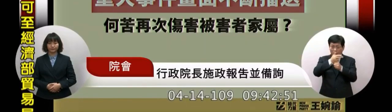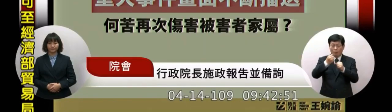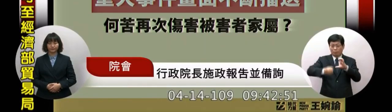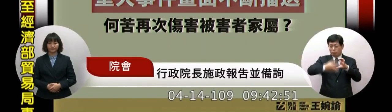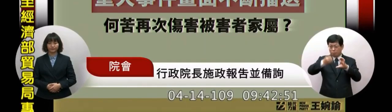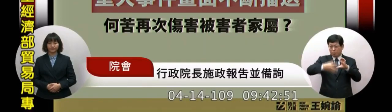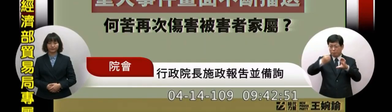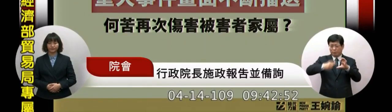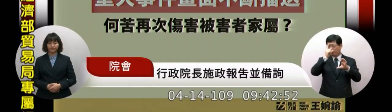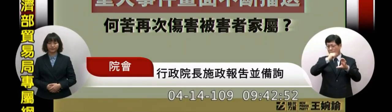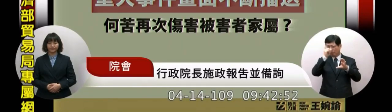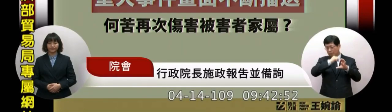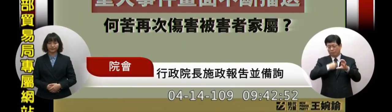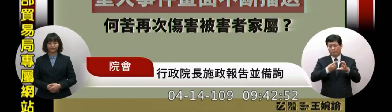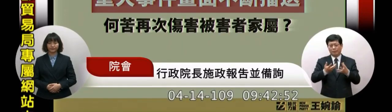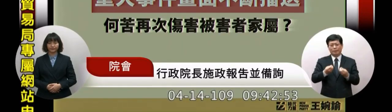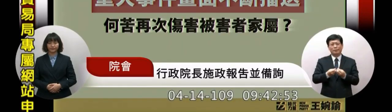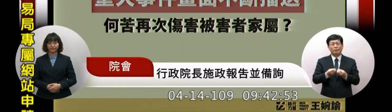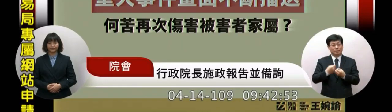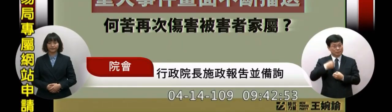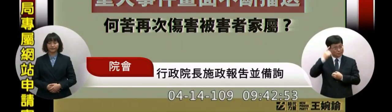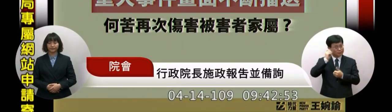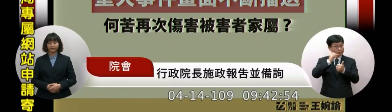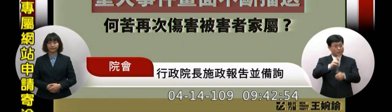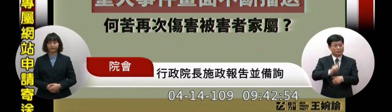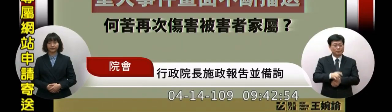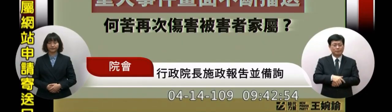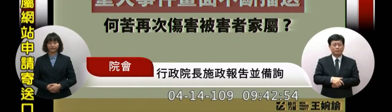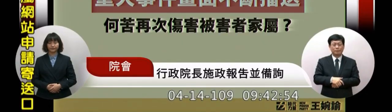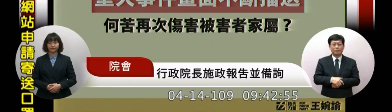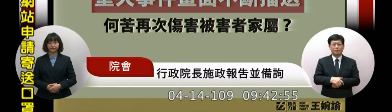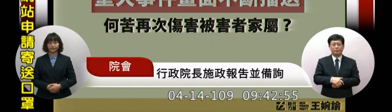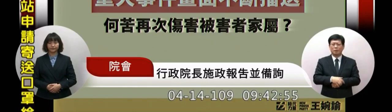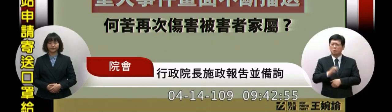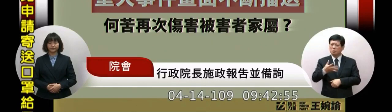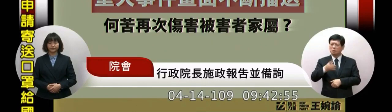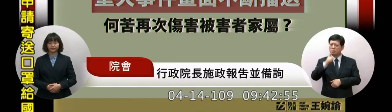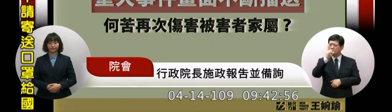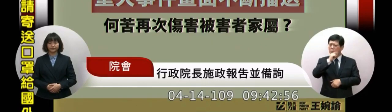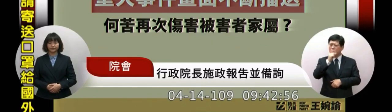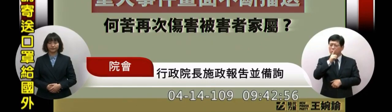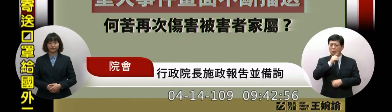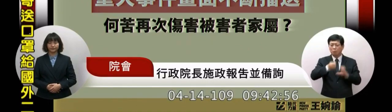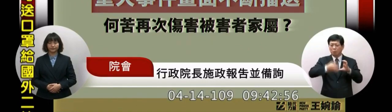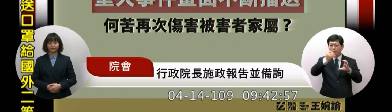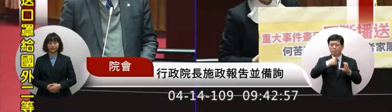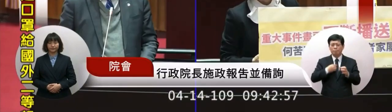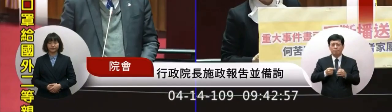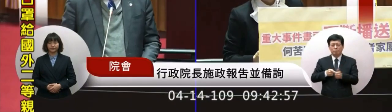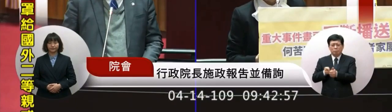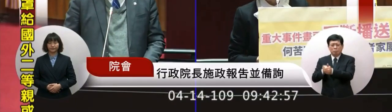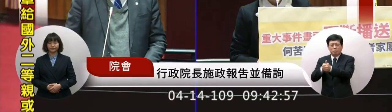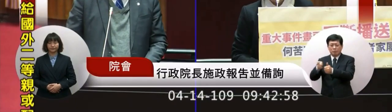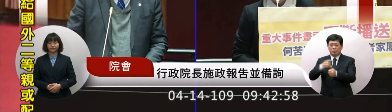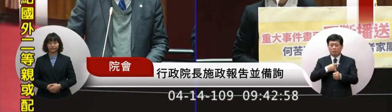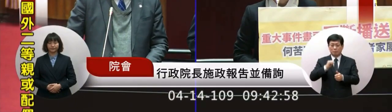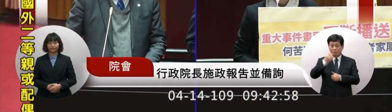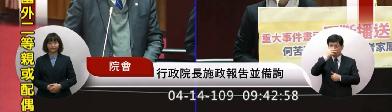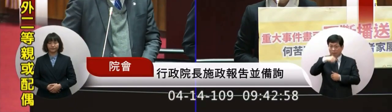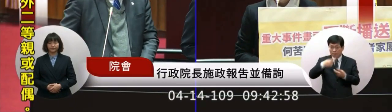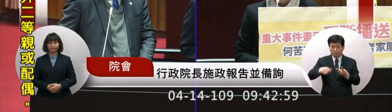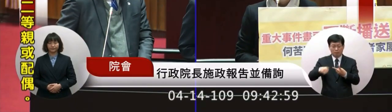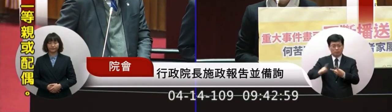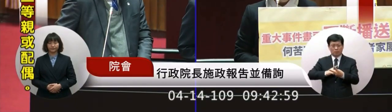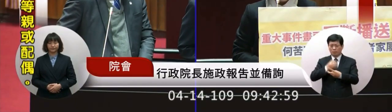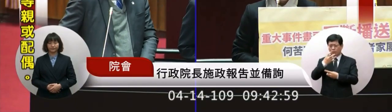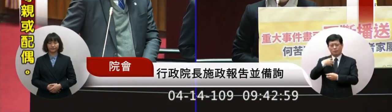会一直 不停的在放送。我们想提到是说，我们何苦需要用这样子的画面再次的来让被害人家